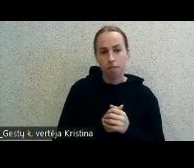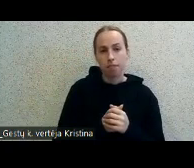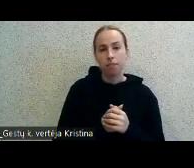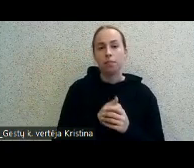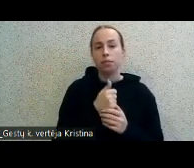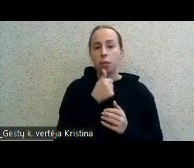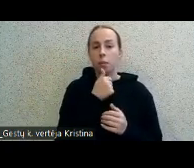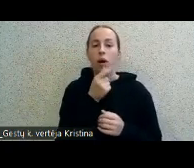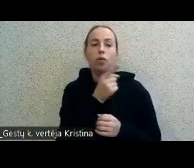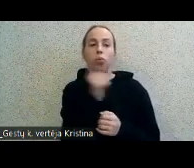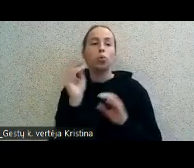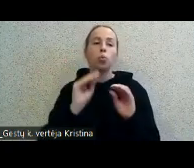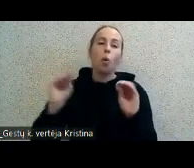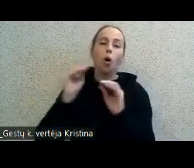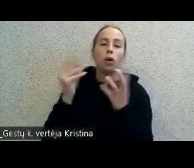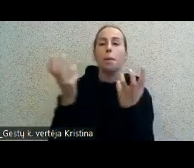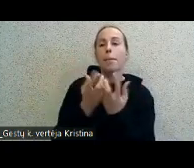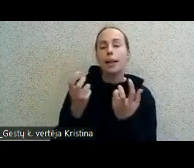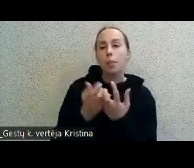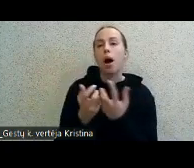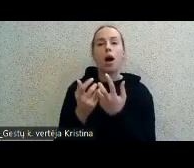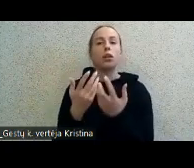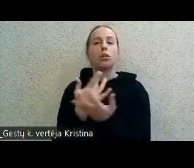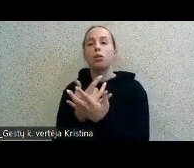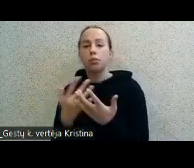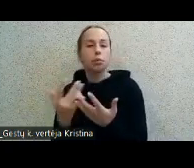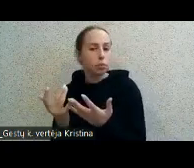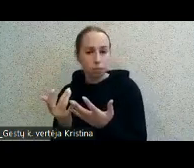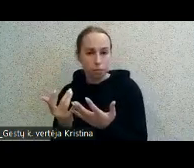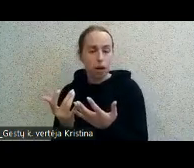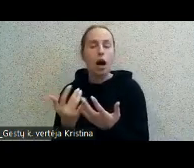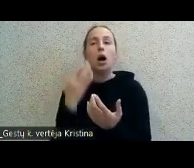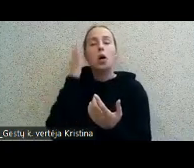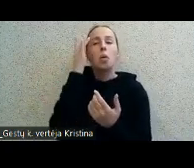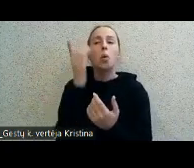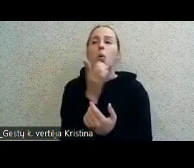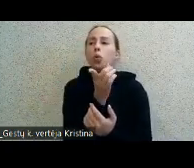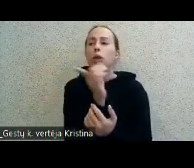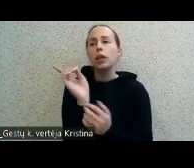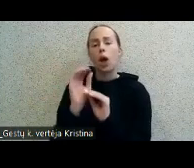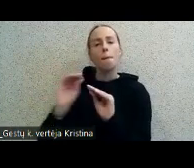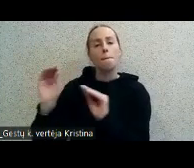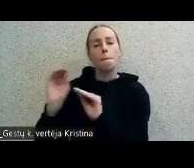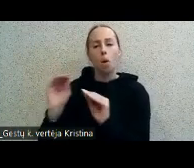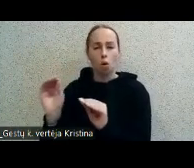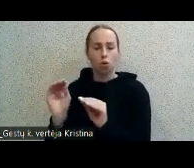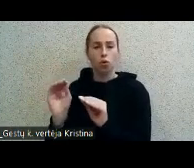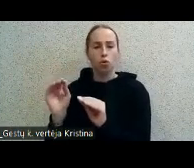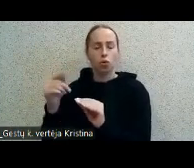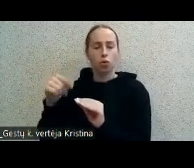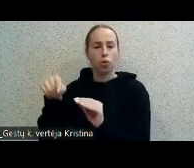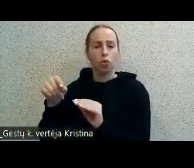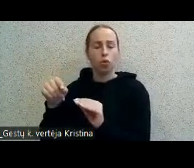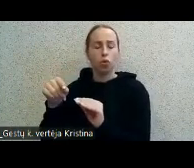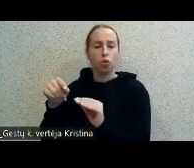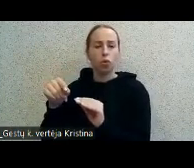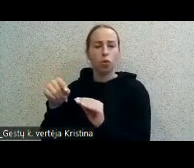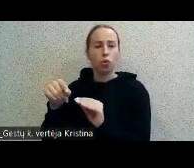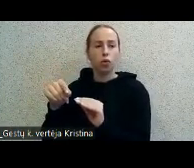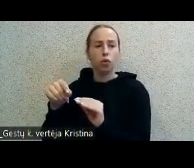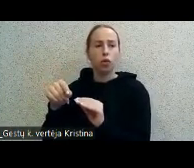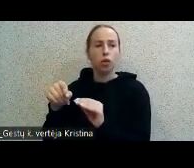mokytojas, matematikos mokytojas, ir aš pats tiesiog uždaviau klausimą, kaip jiems, kodėl jie